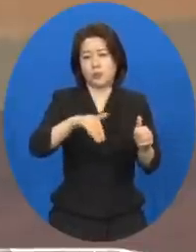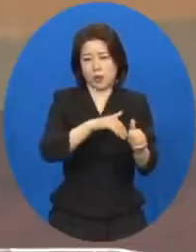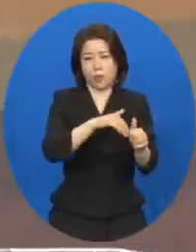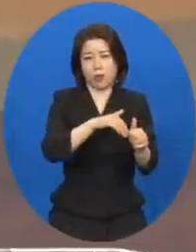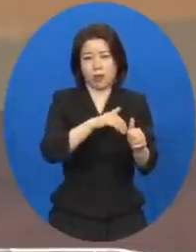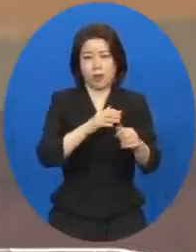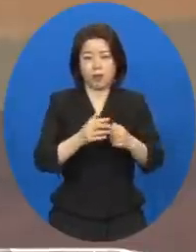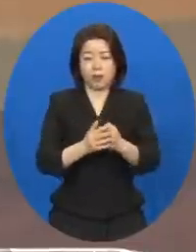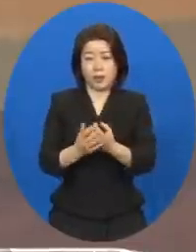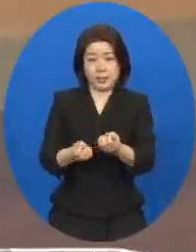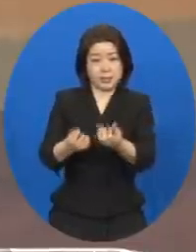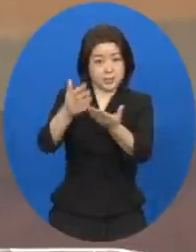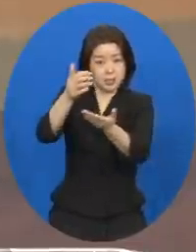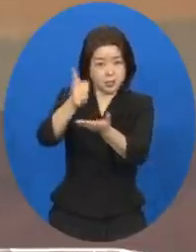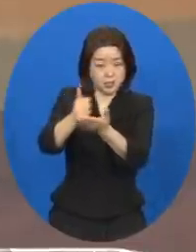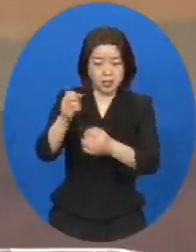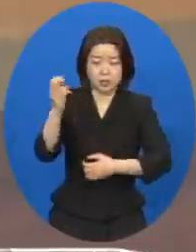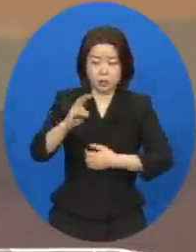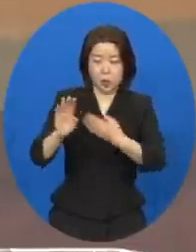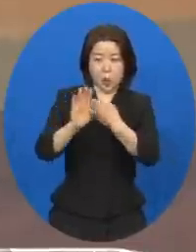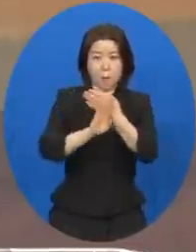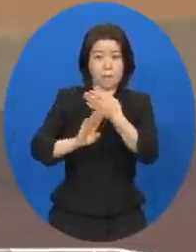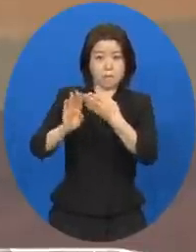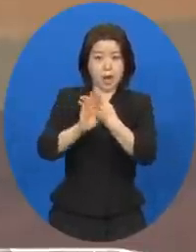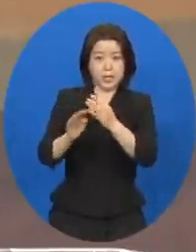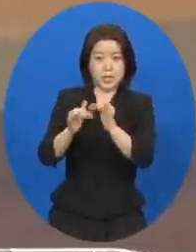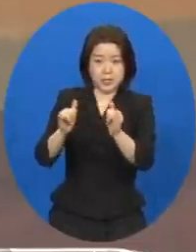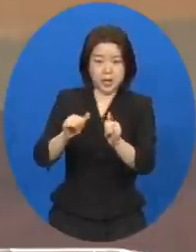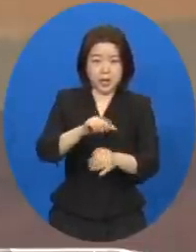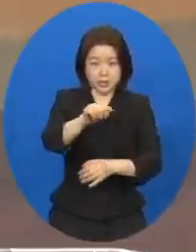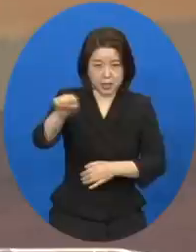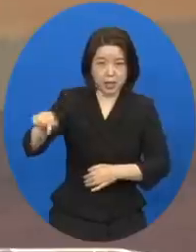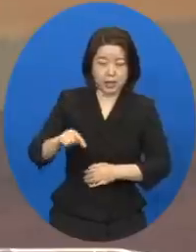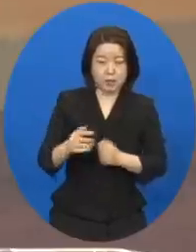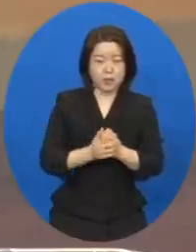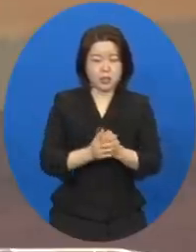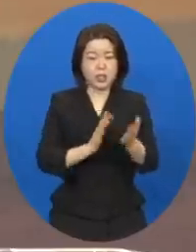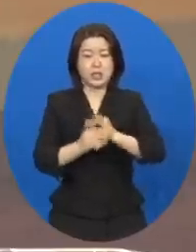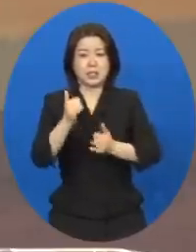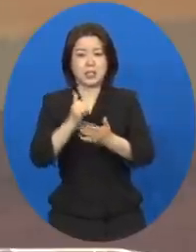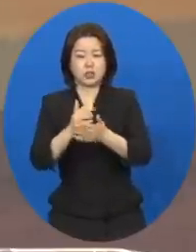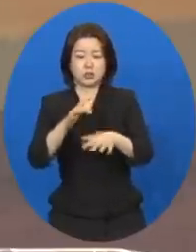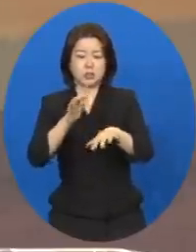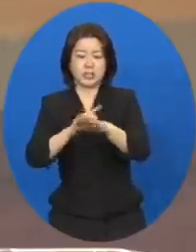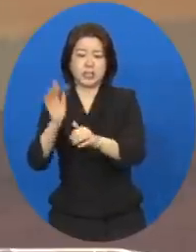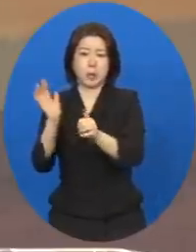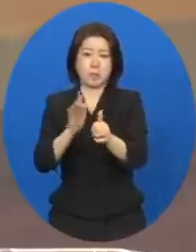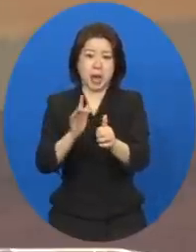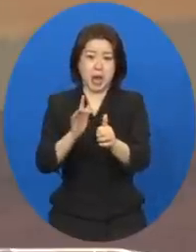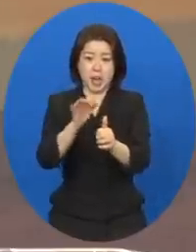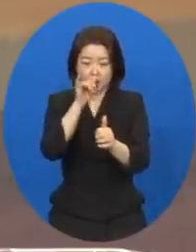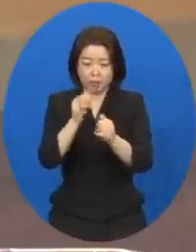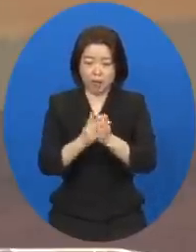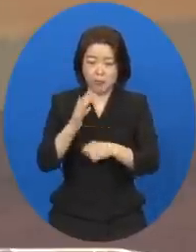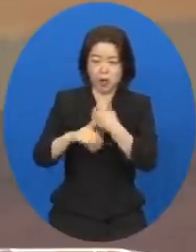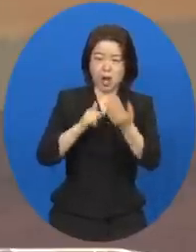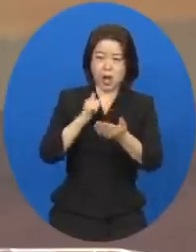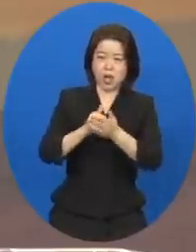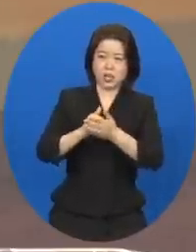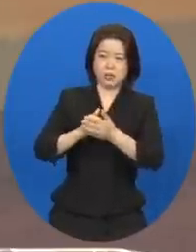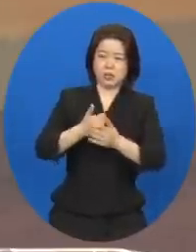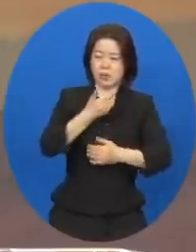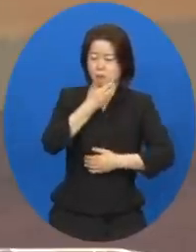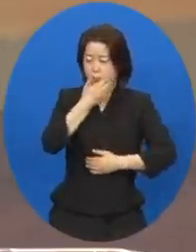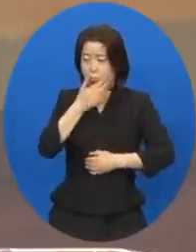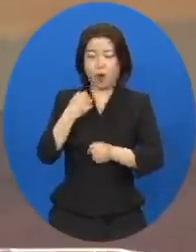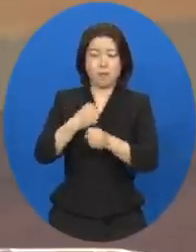뭐 제사장들과 그리고 바리새인들은 예수님을 귀신 들렸다, 하나님을 못 오겠다,